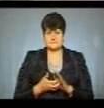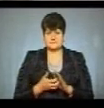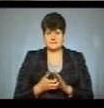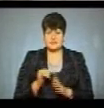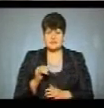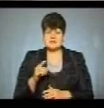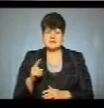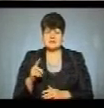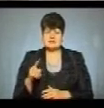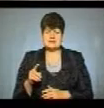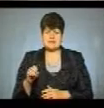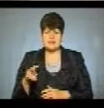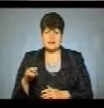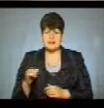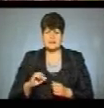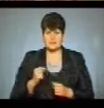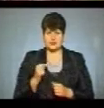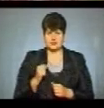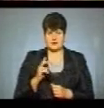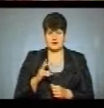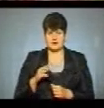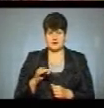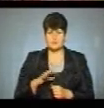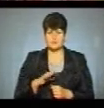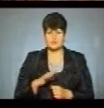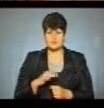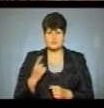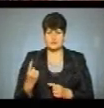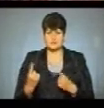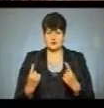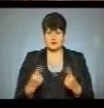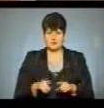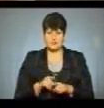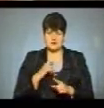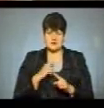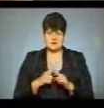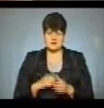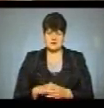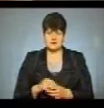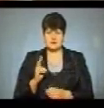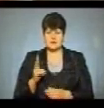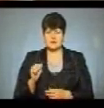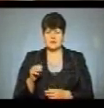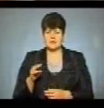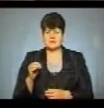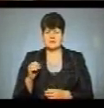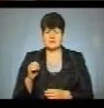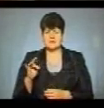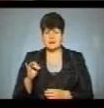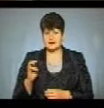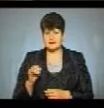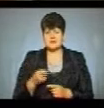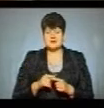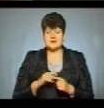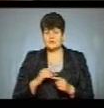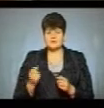Зелена – одна з найближчих подруг Катерини. Каже, були одне для одного як сестри. Катерина – це був такий